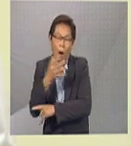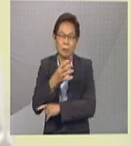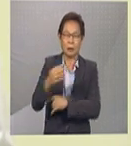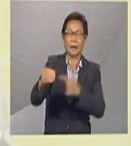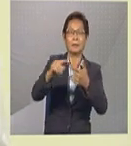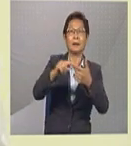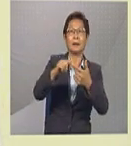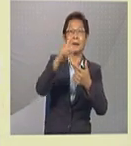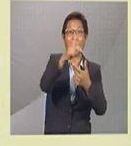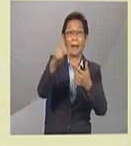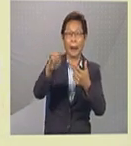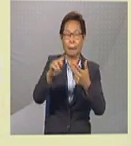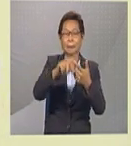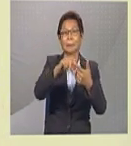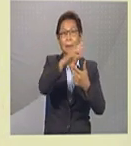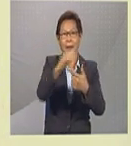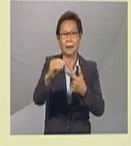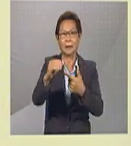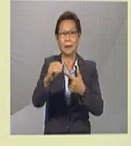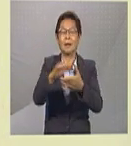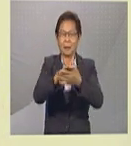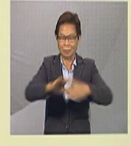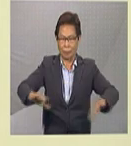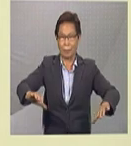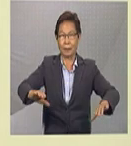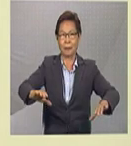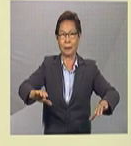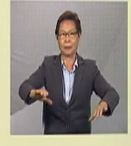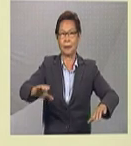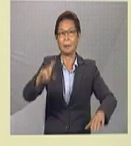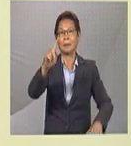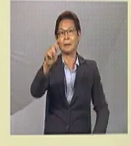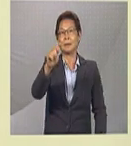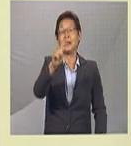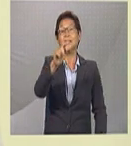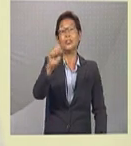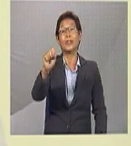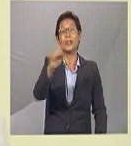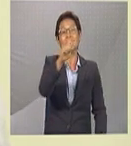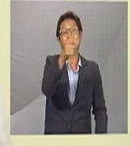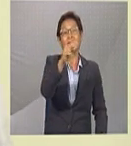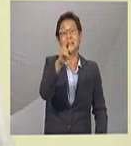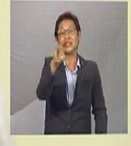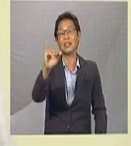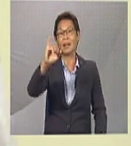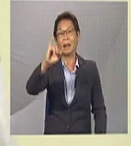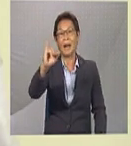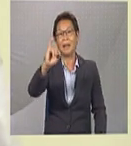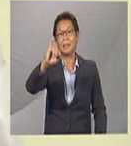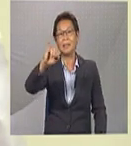Kementerian daripada pihak keselamatan iaitu Tan Sri IGP sendiri dan juga daripada